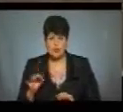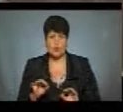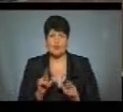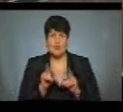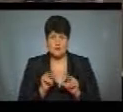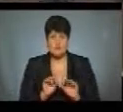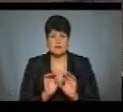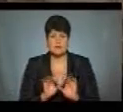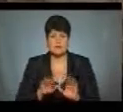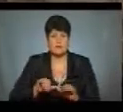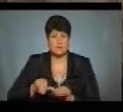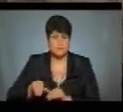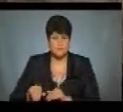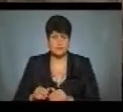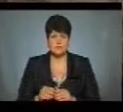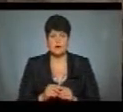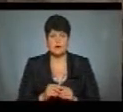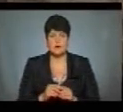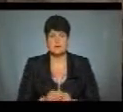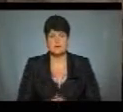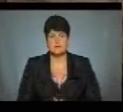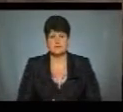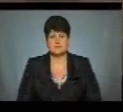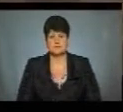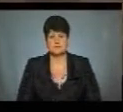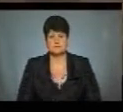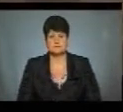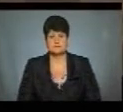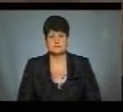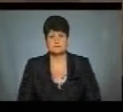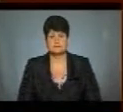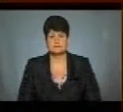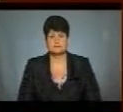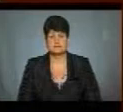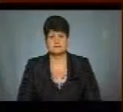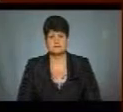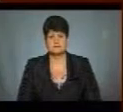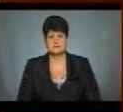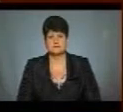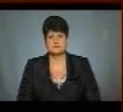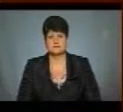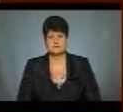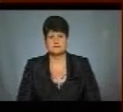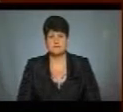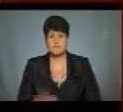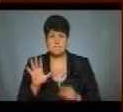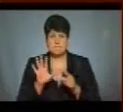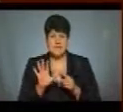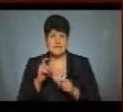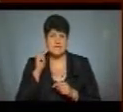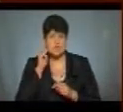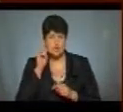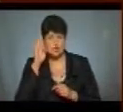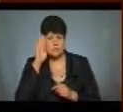прокоментувати це згодом. Олена Близнякова, Влада Прізова, Олександр Тимінський. Новини. П'ятирічного